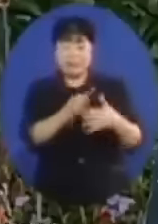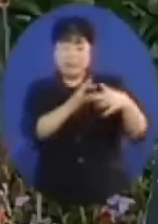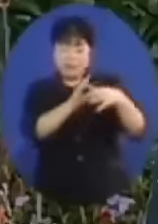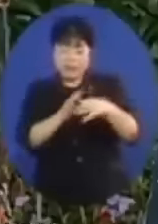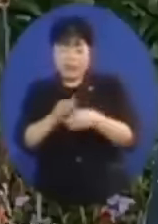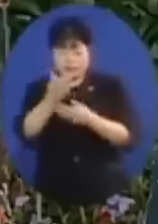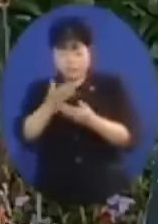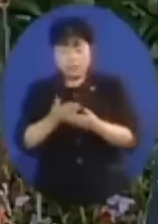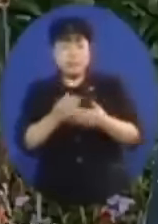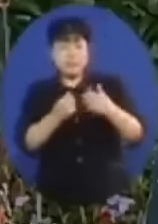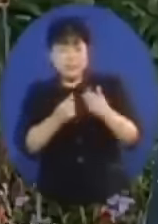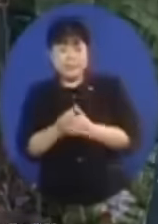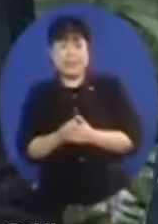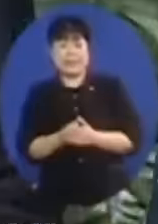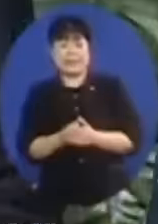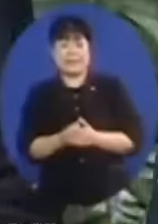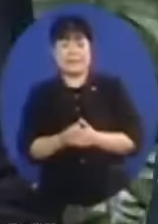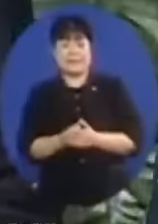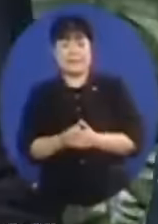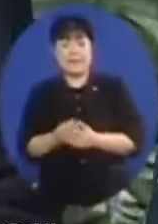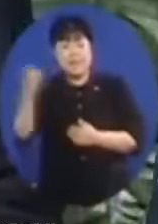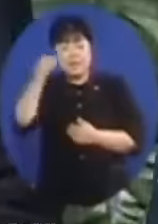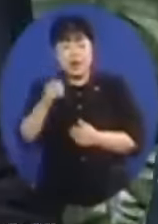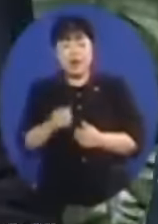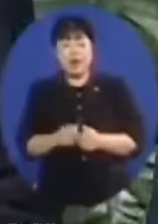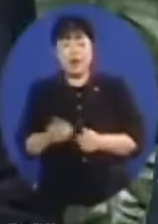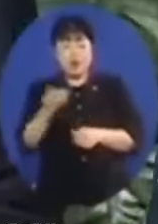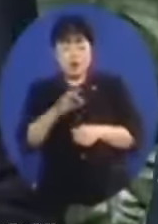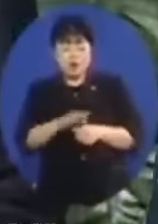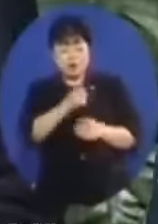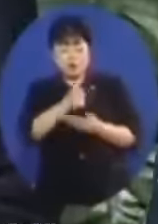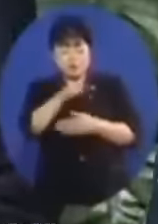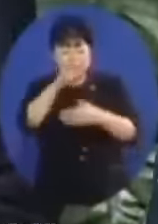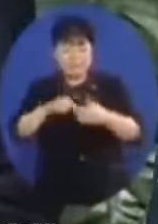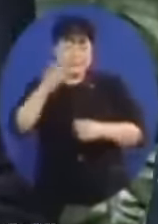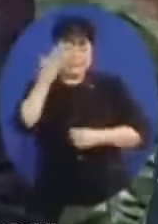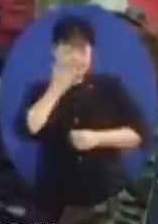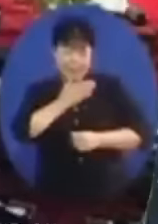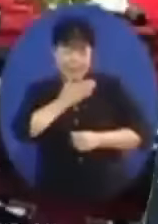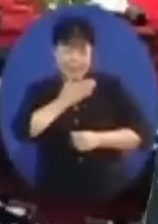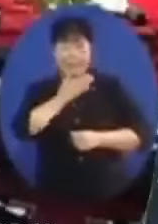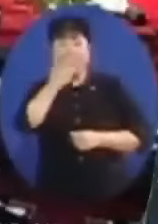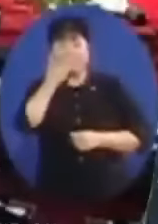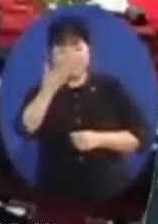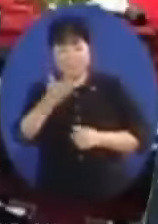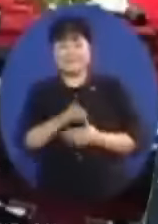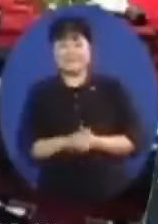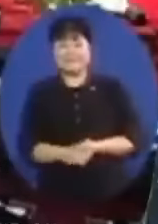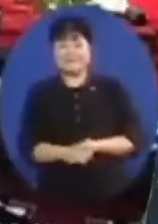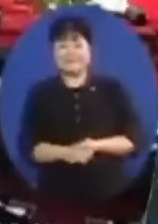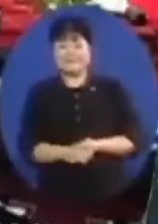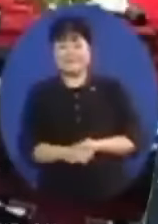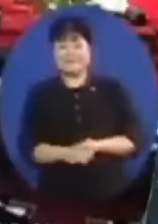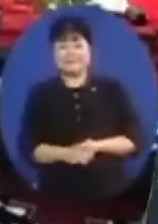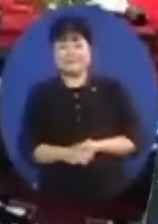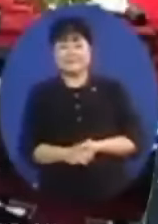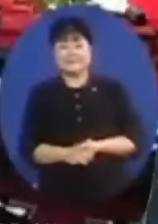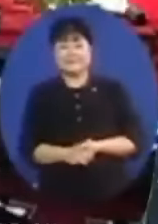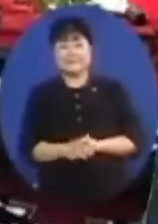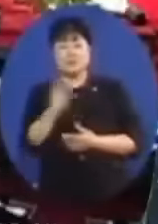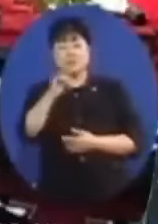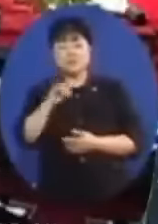계속해서 주시기 때문에 우리는 영과 육을 주 안에서 늘 깨끗하게 할 수가 있는 것입니다. 무디